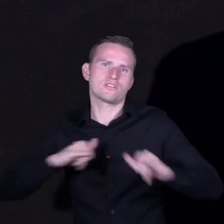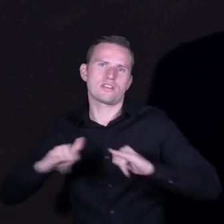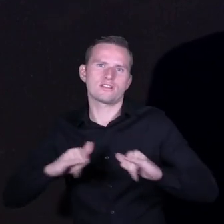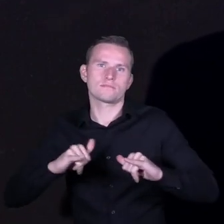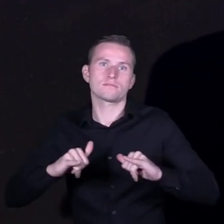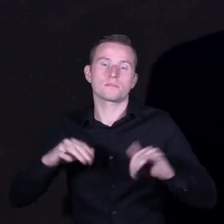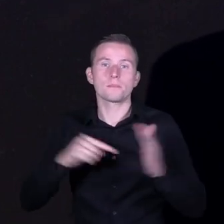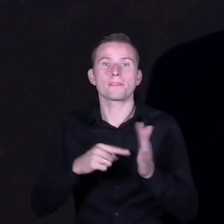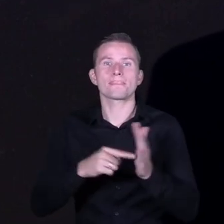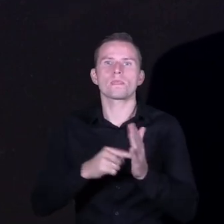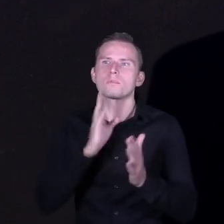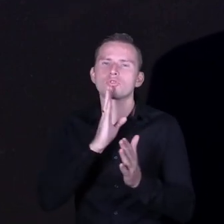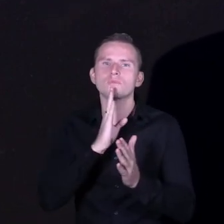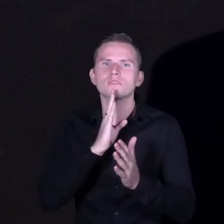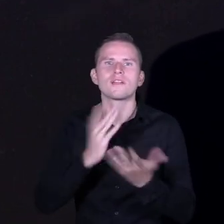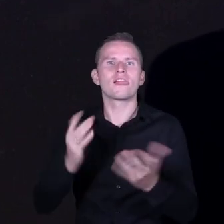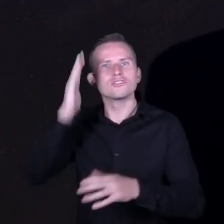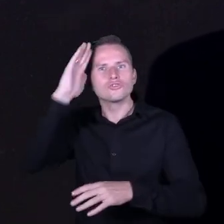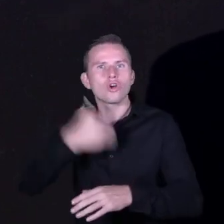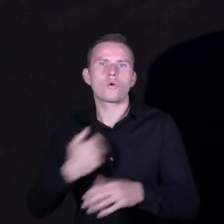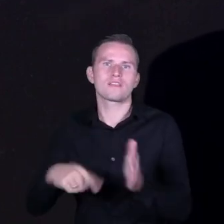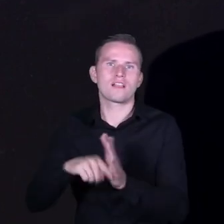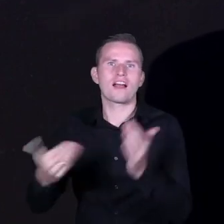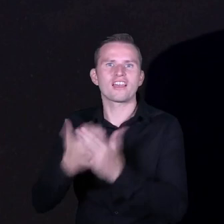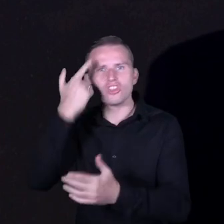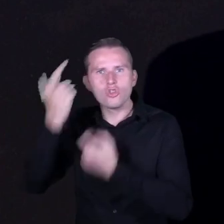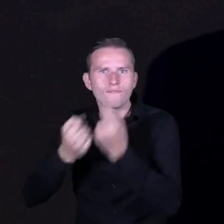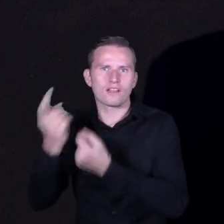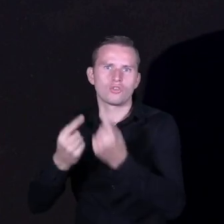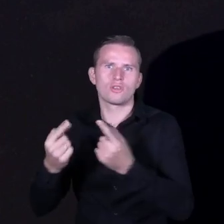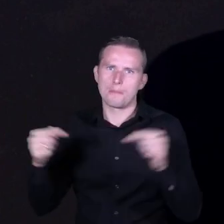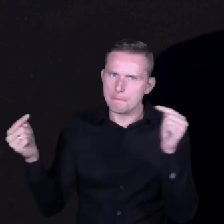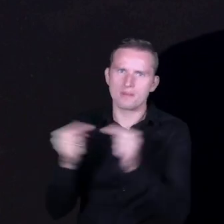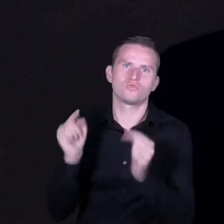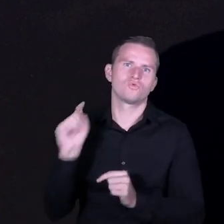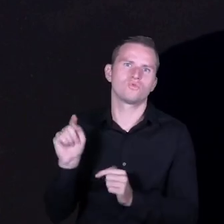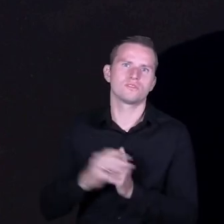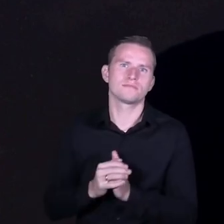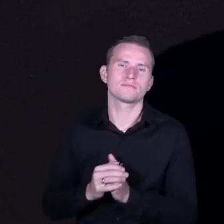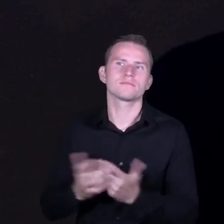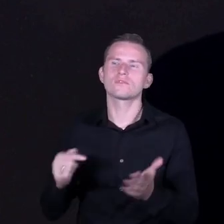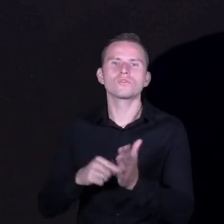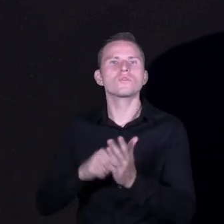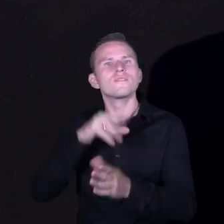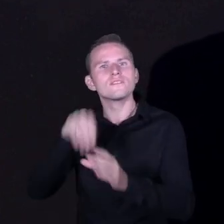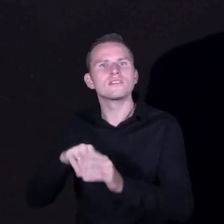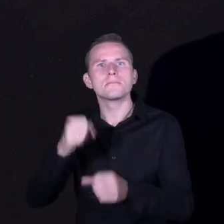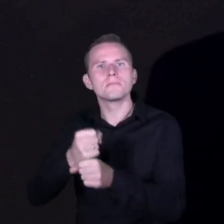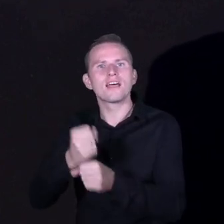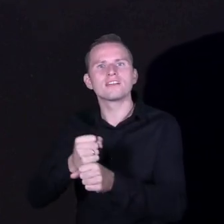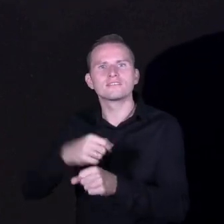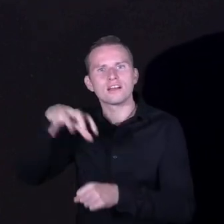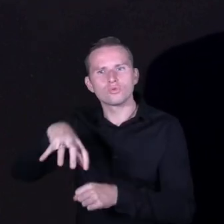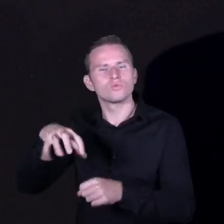duchu szkoły dla innowatora w dużej mierze, bo on ma być bardzo mocno nakierowany na pracę zespołową, pracę